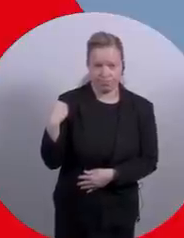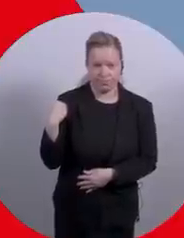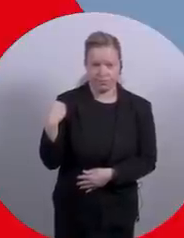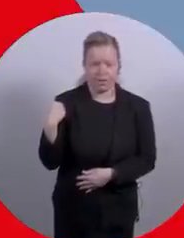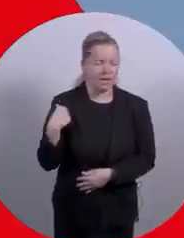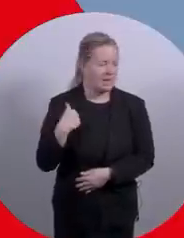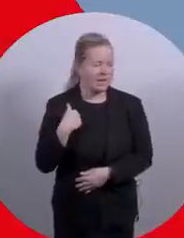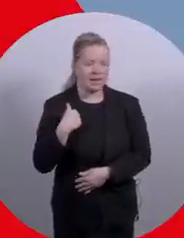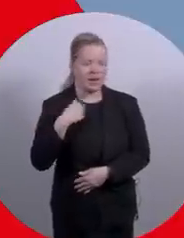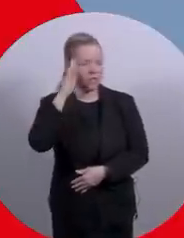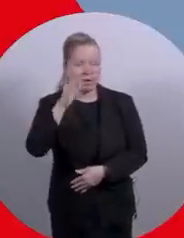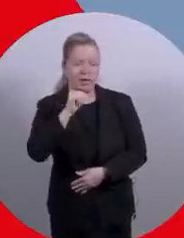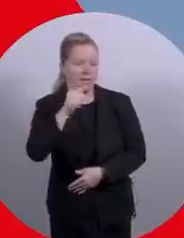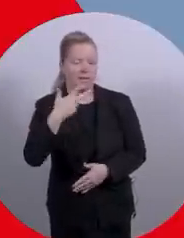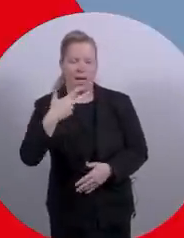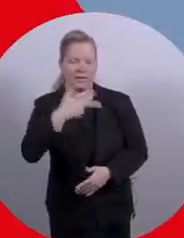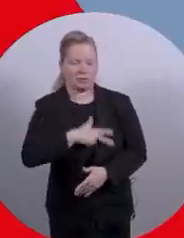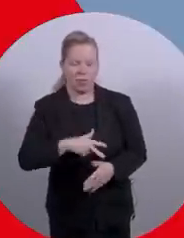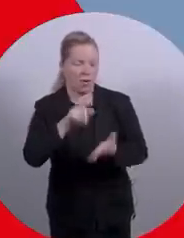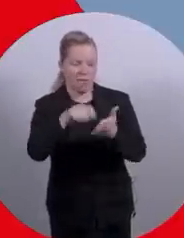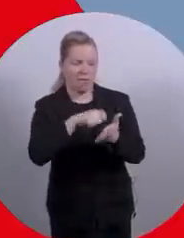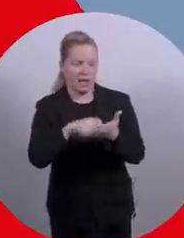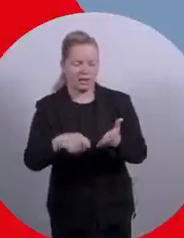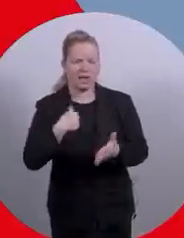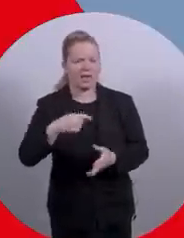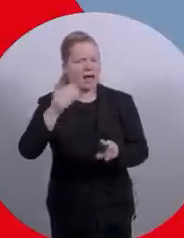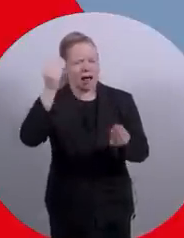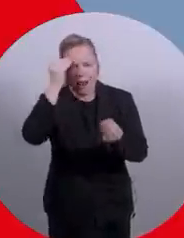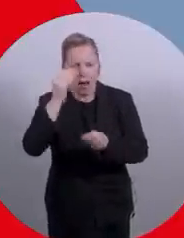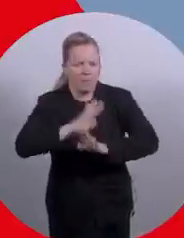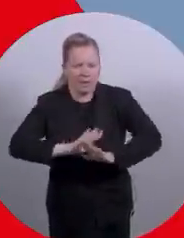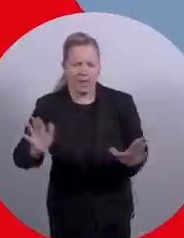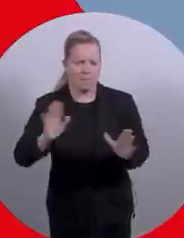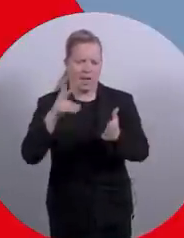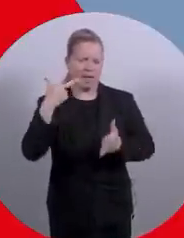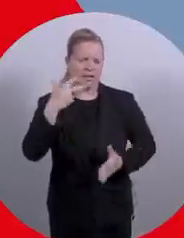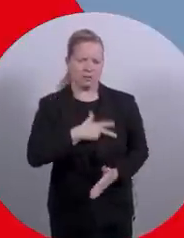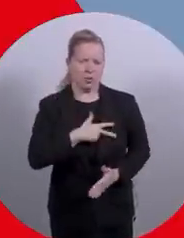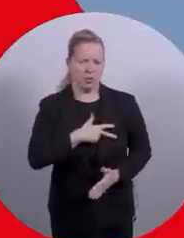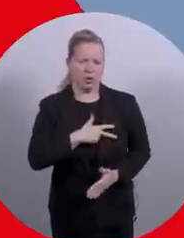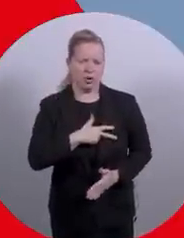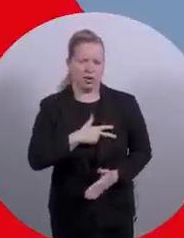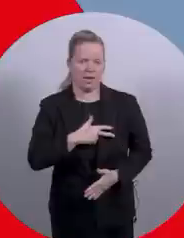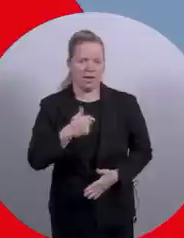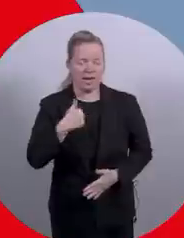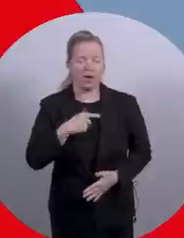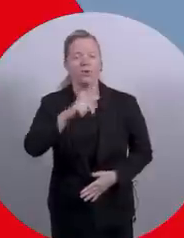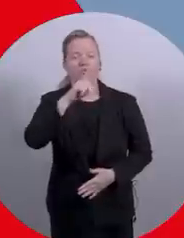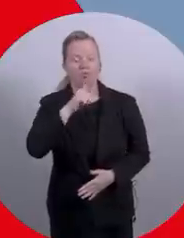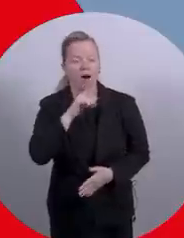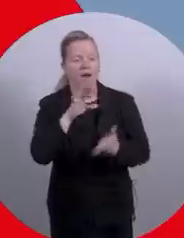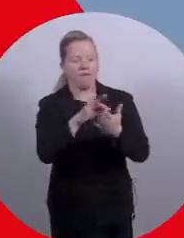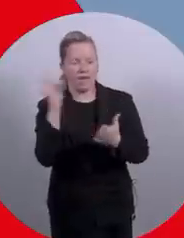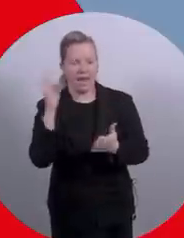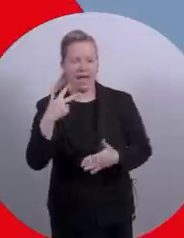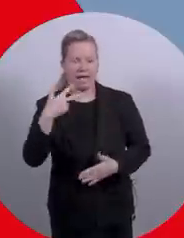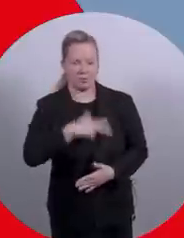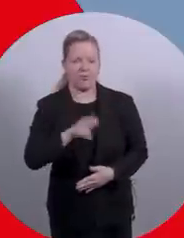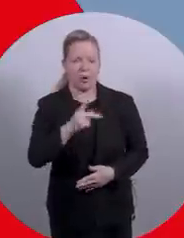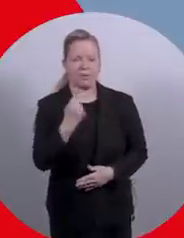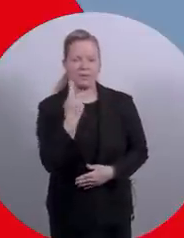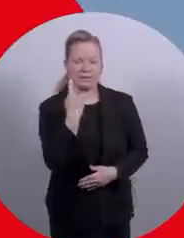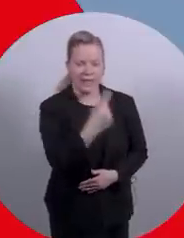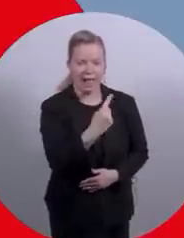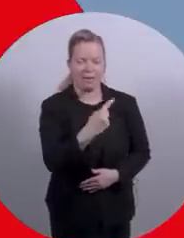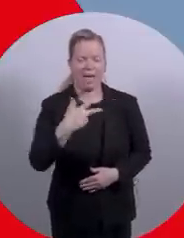ich würde nicht mehr SPÖ wählen ich glaube nicht mehr an die SPÖ ich wähle nur mehr SPÖ weil du es für